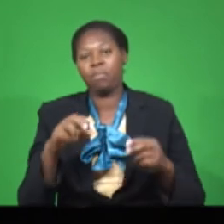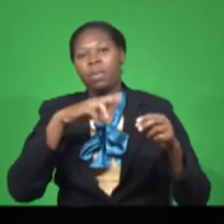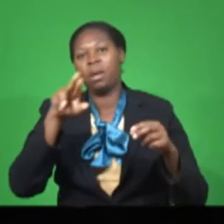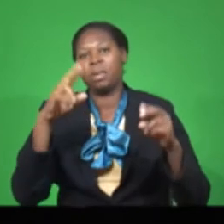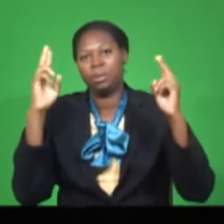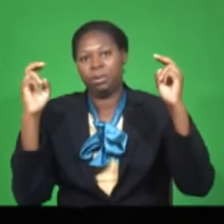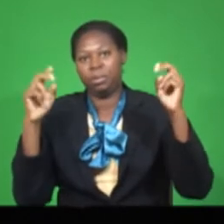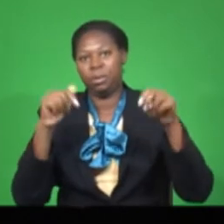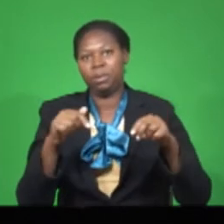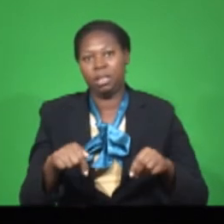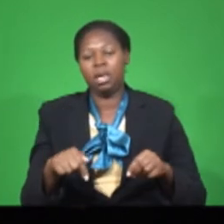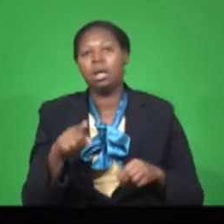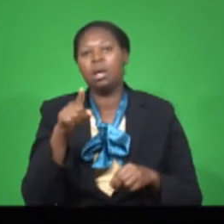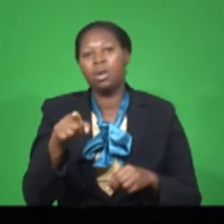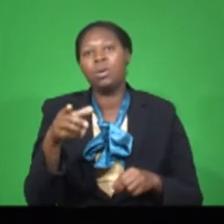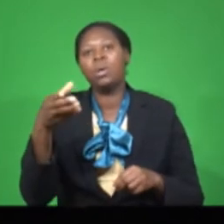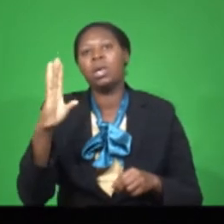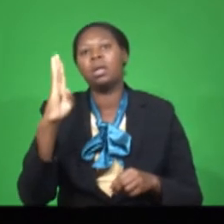unogona kuponeswa.